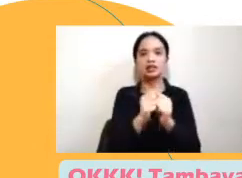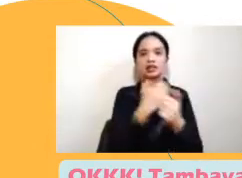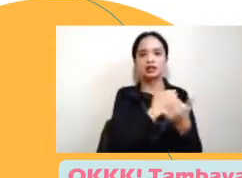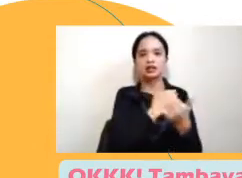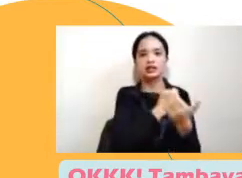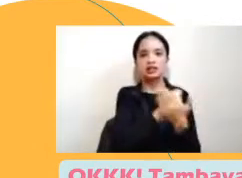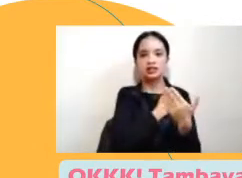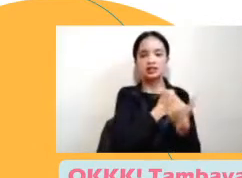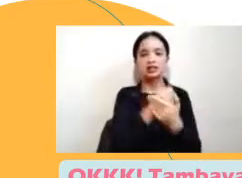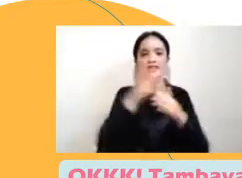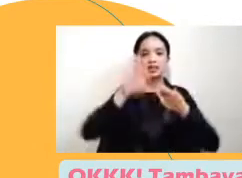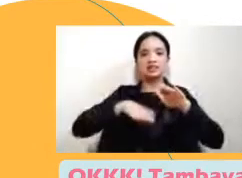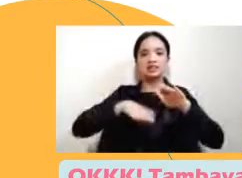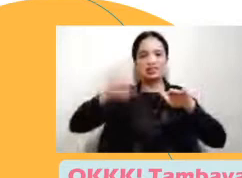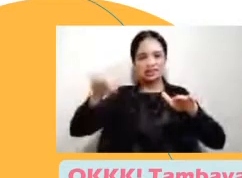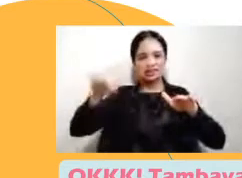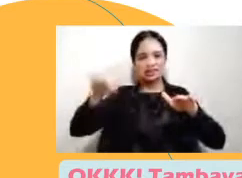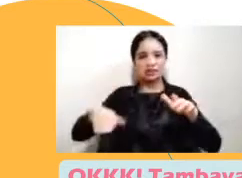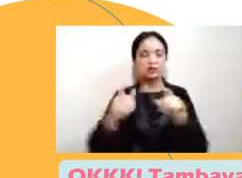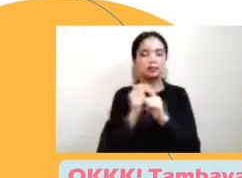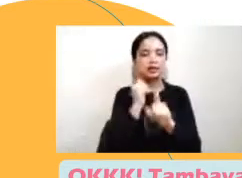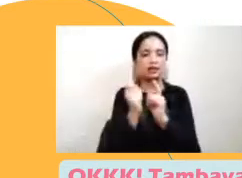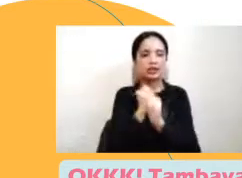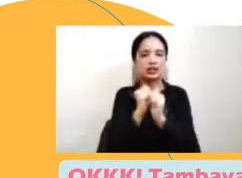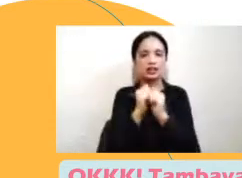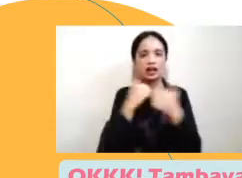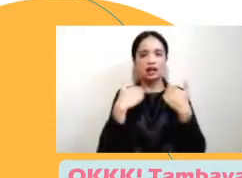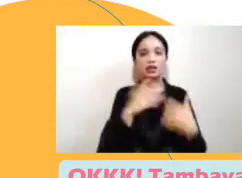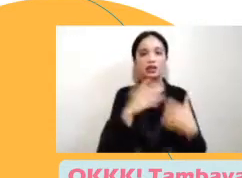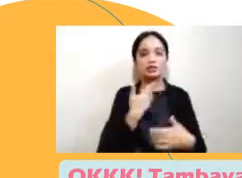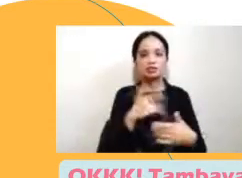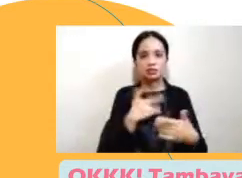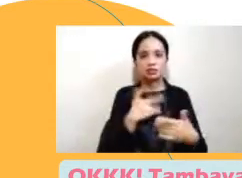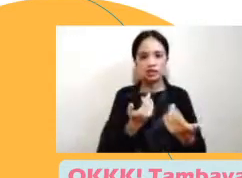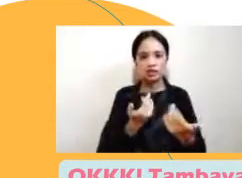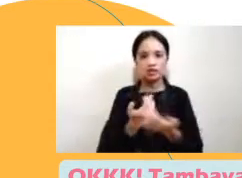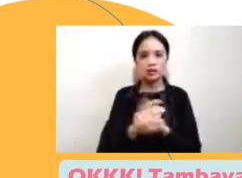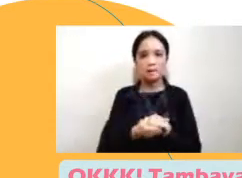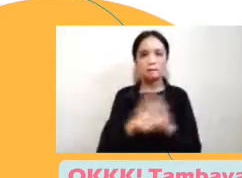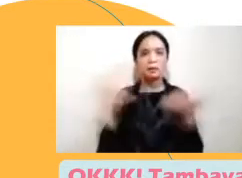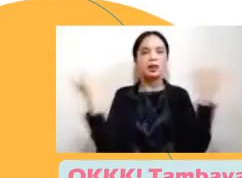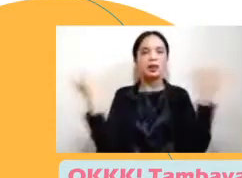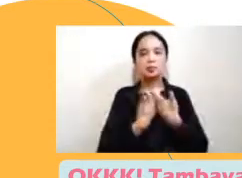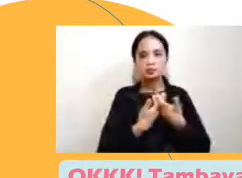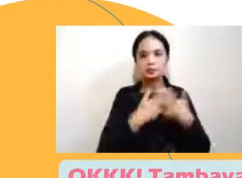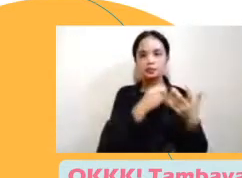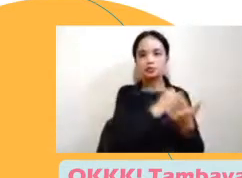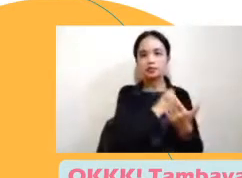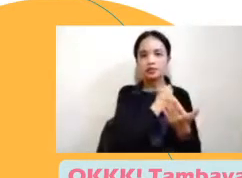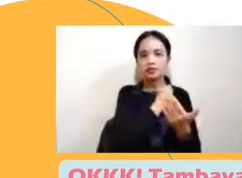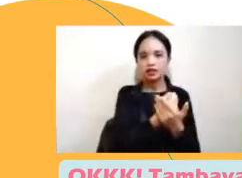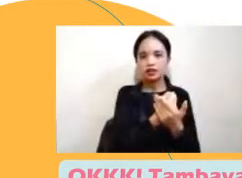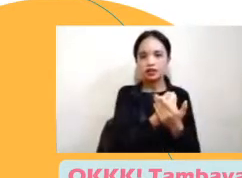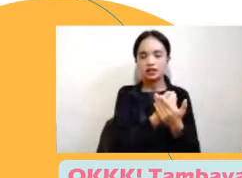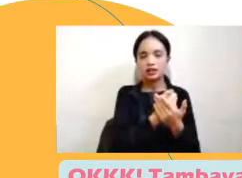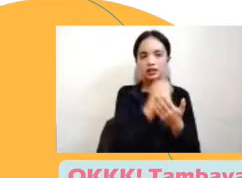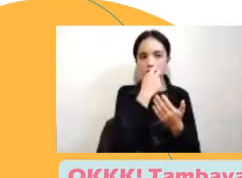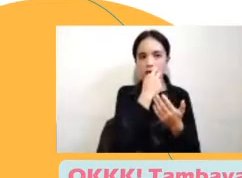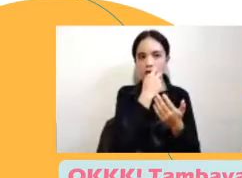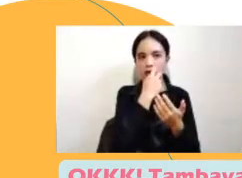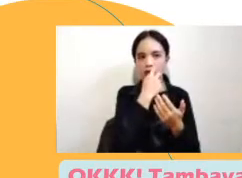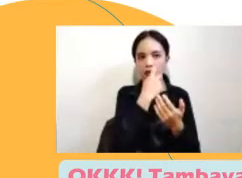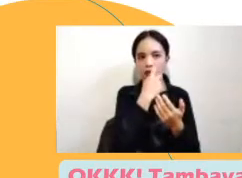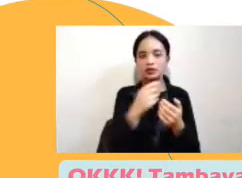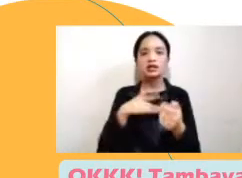sa, may pakiramdam siya na very obvious. Hindi ko alam yung tamang pakiramdam, pero nationalistic. Pride.